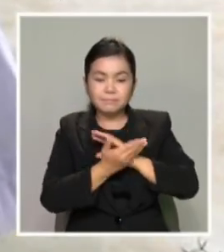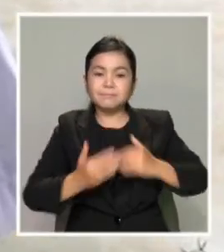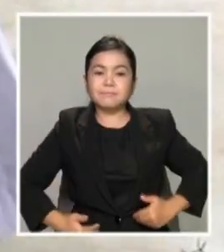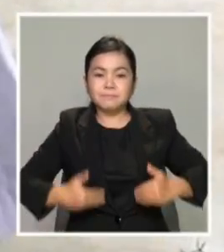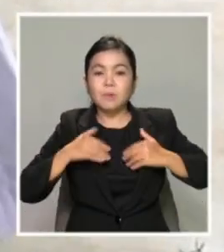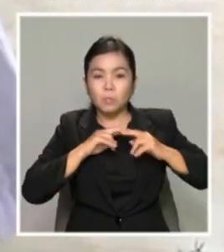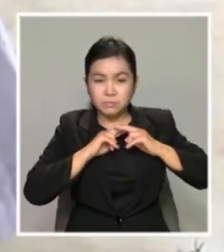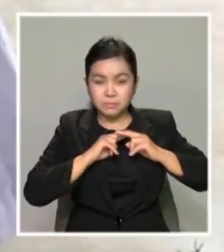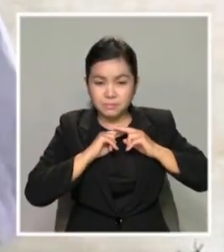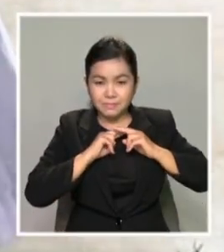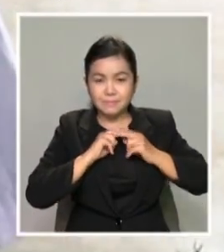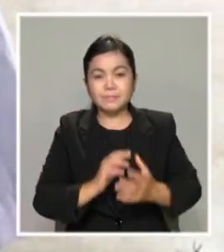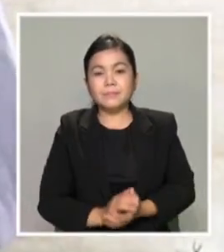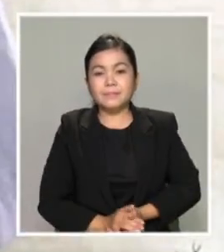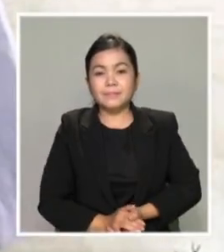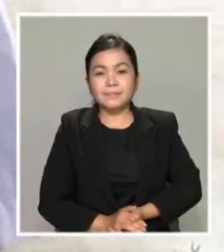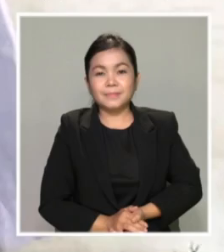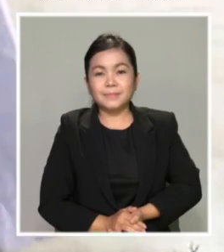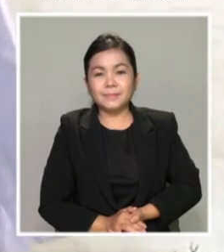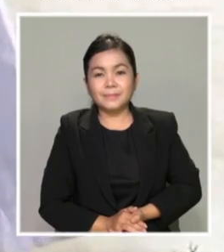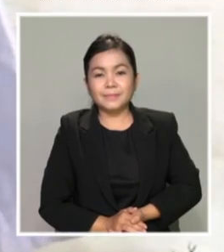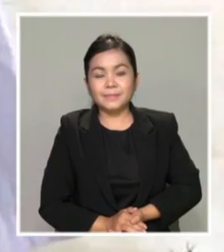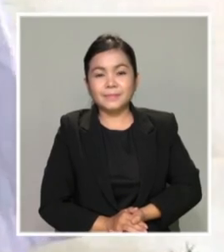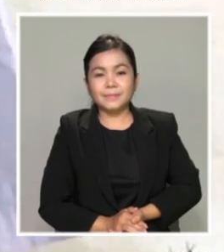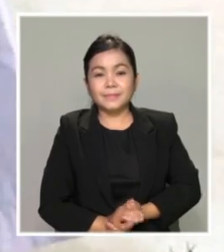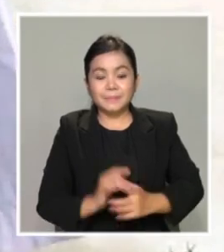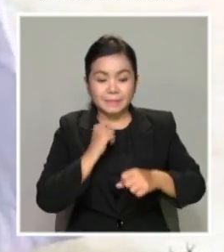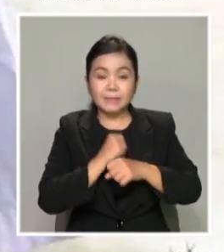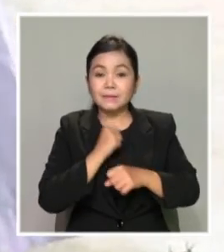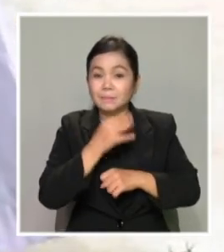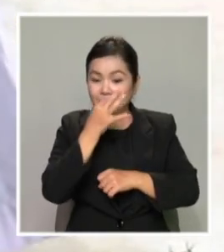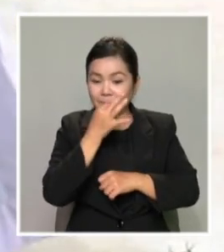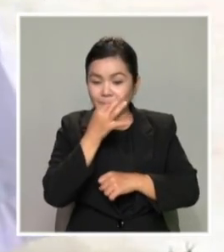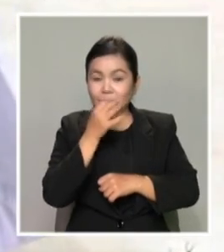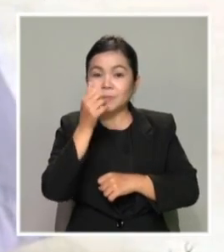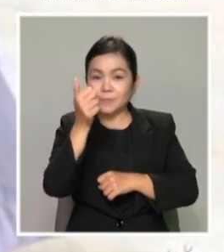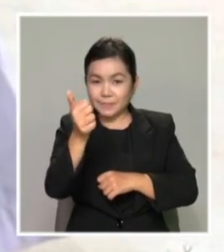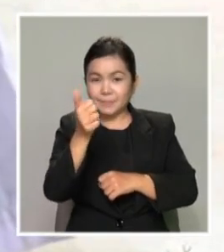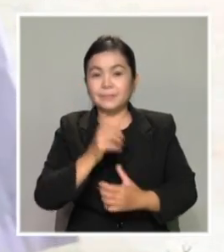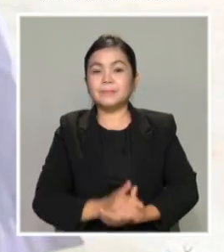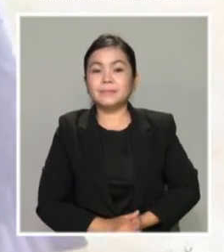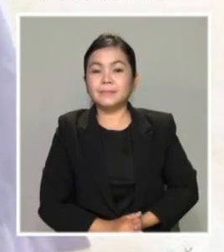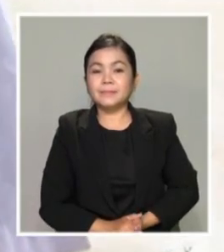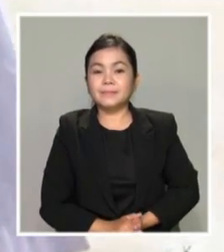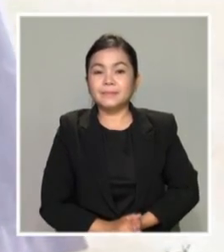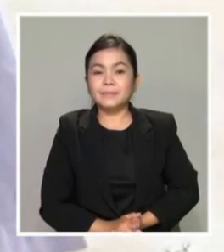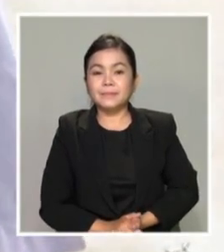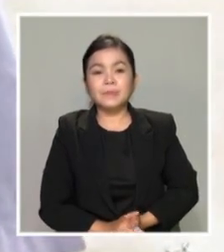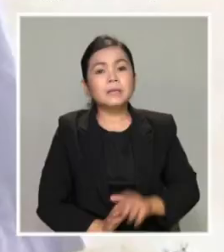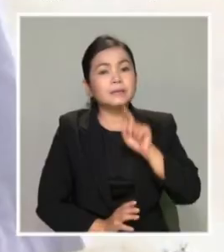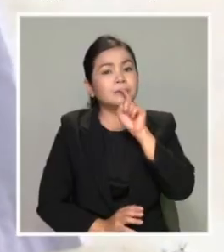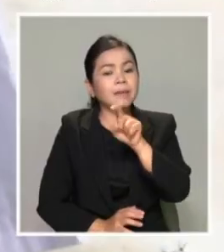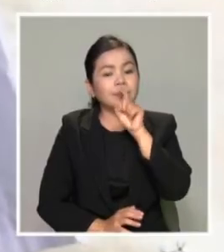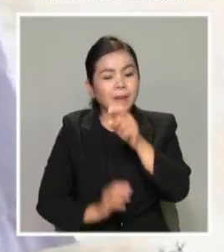ก็นำไปทำอาชีพการทำไซปูได้ครับ แล้ว